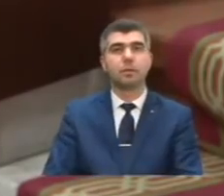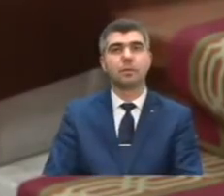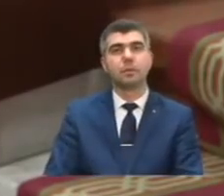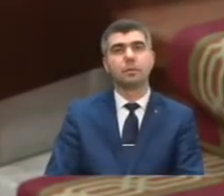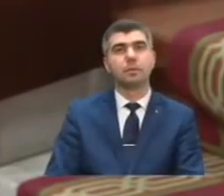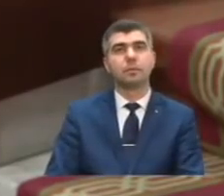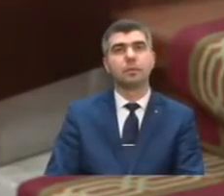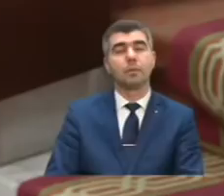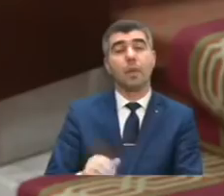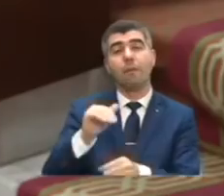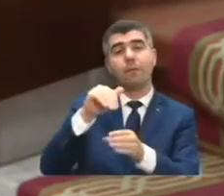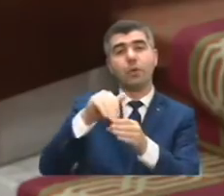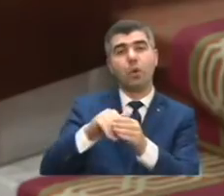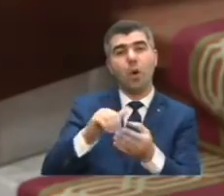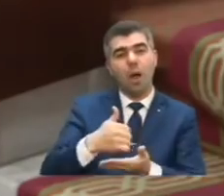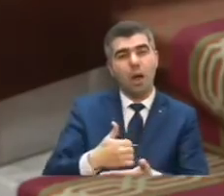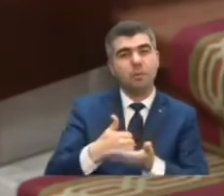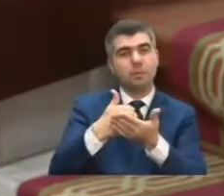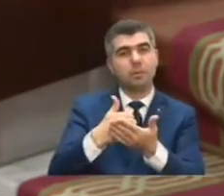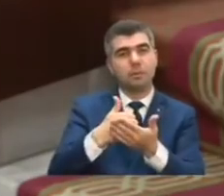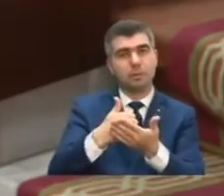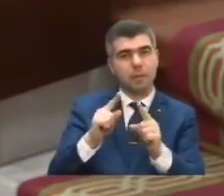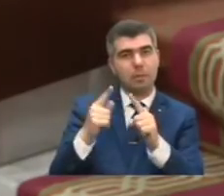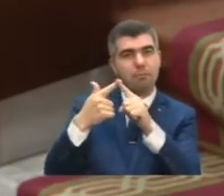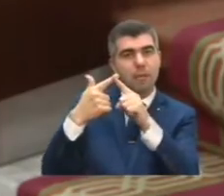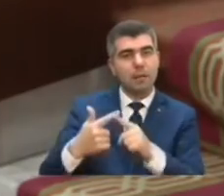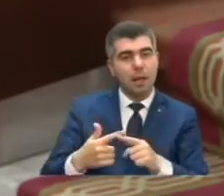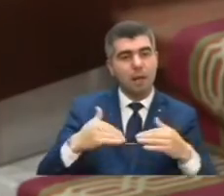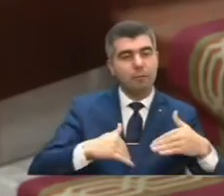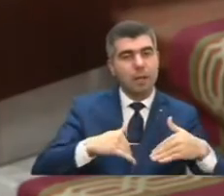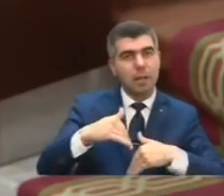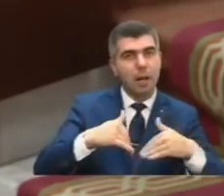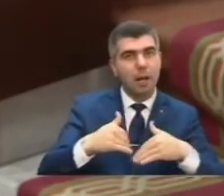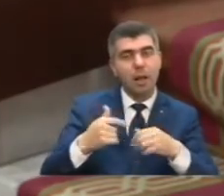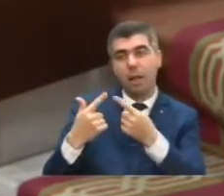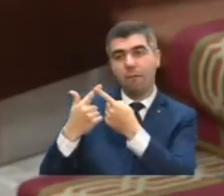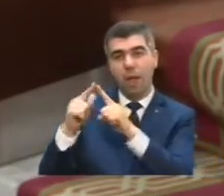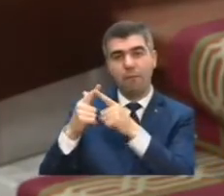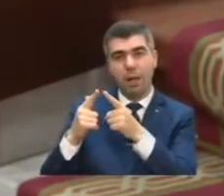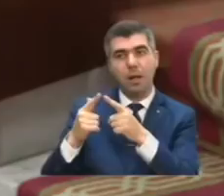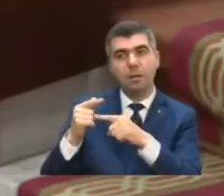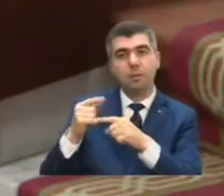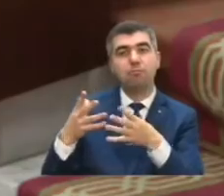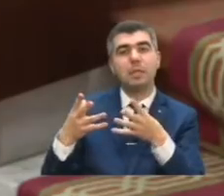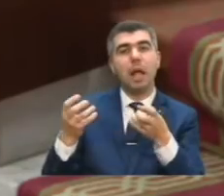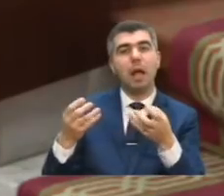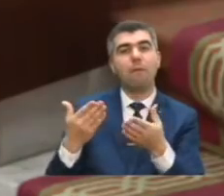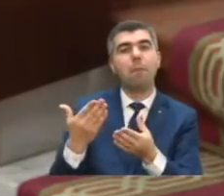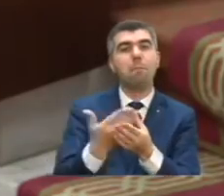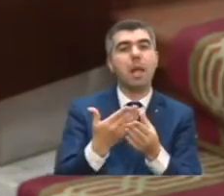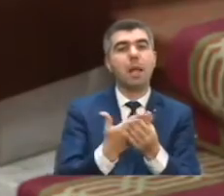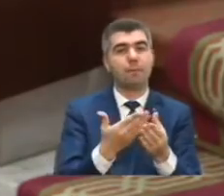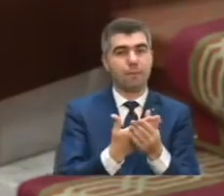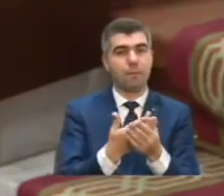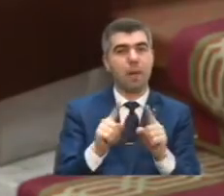فيما يتعلق بصندوق التمويل الطرقي، صحيح صندوق التمويل الطرقي يتدخل في عدد كبير من